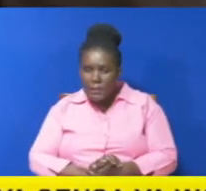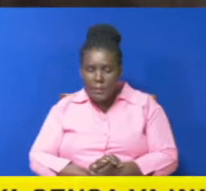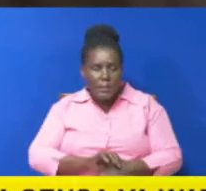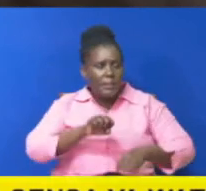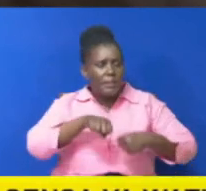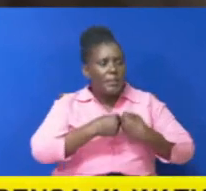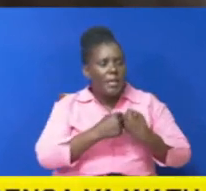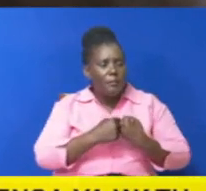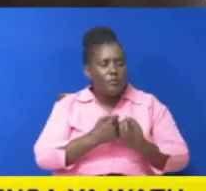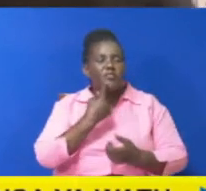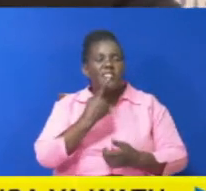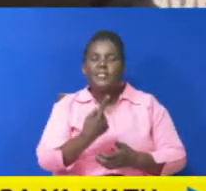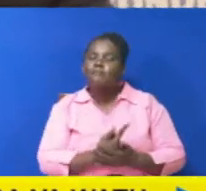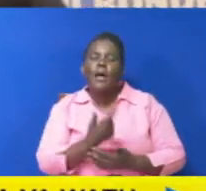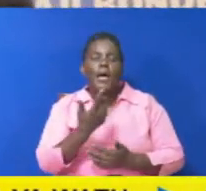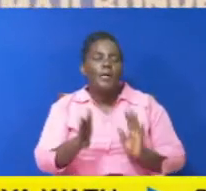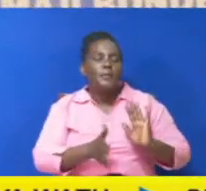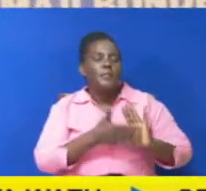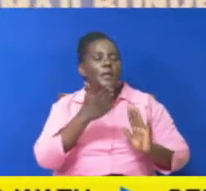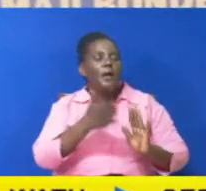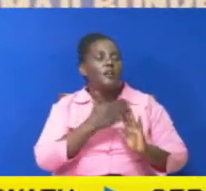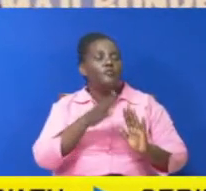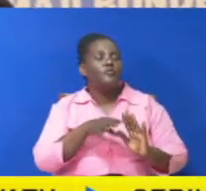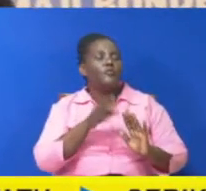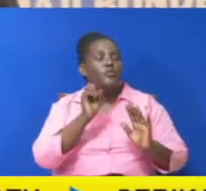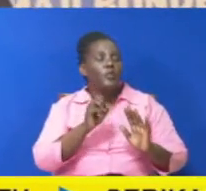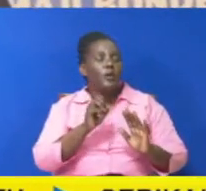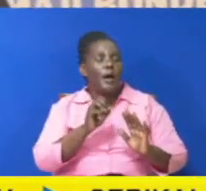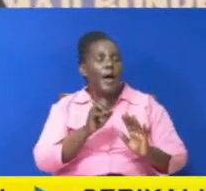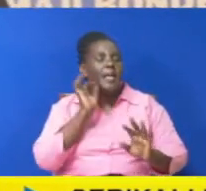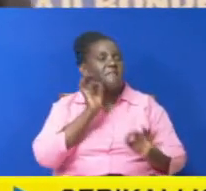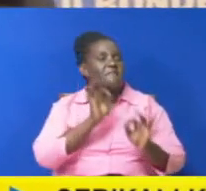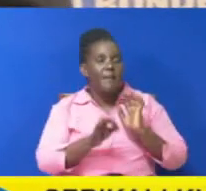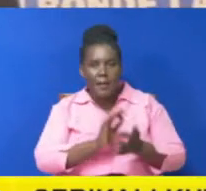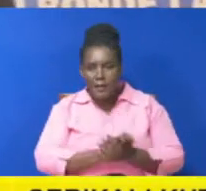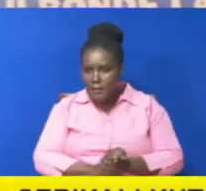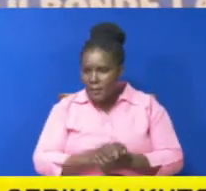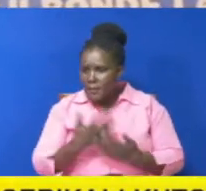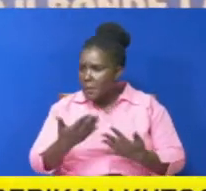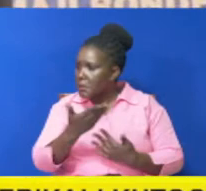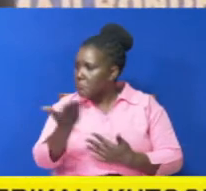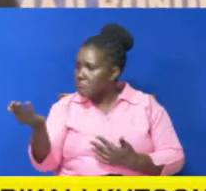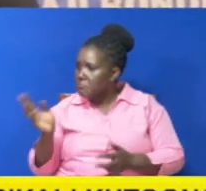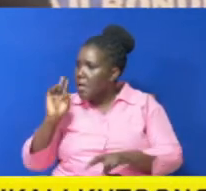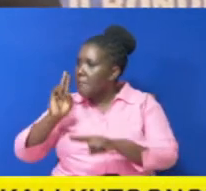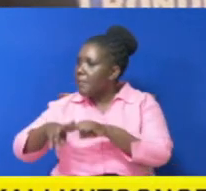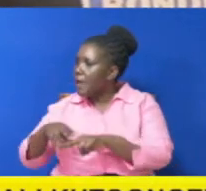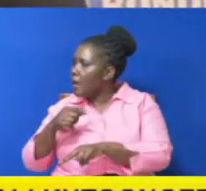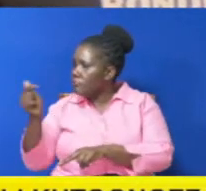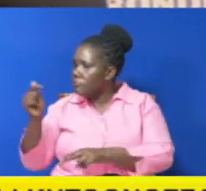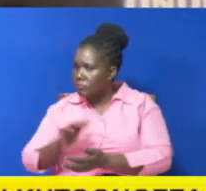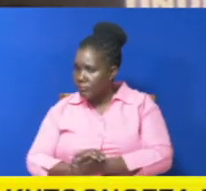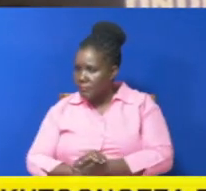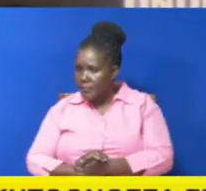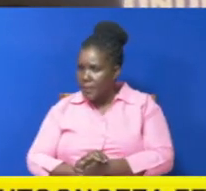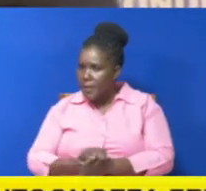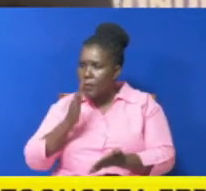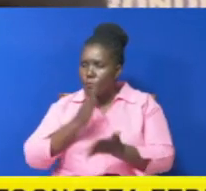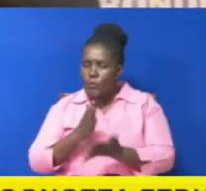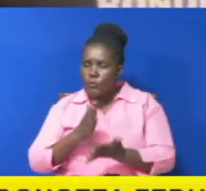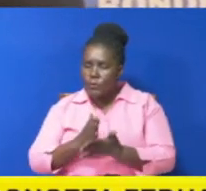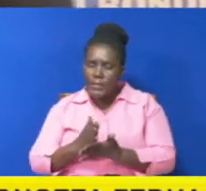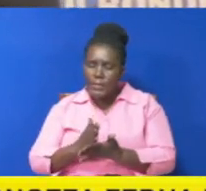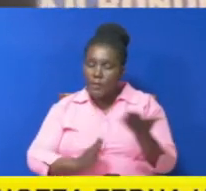wanasema chanzo sitoshelevu. Kama chanzo sitoshelevu, watu wa bonde mpo wapi? Mmetupa somo bonde la Kati.